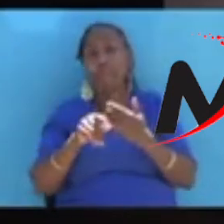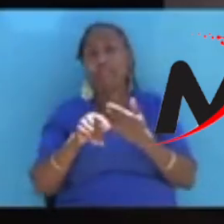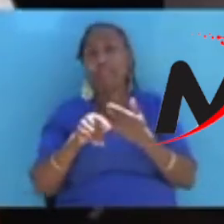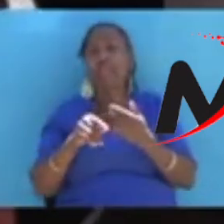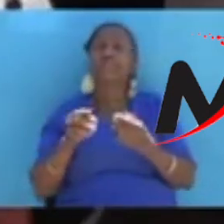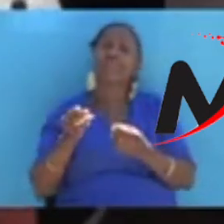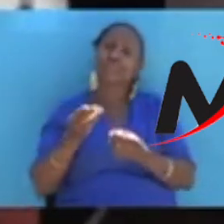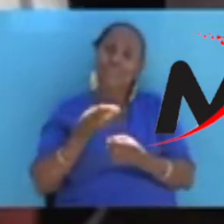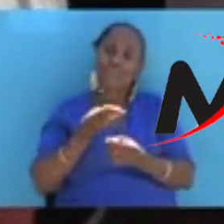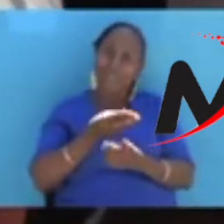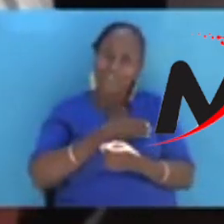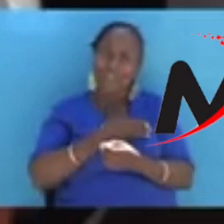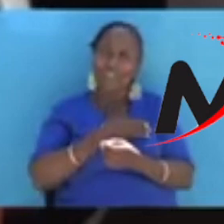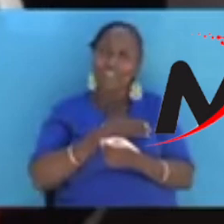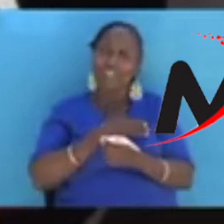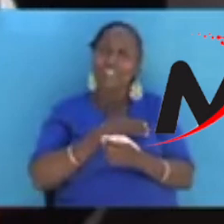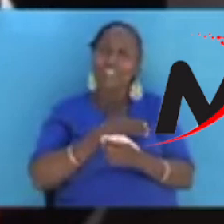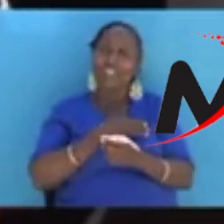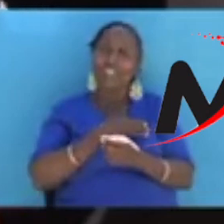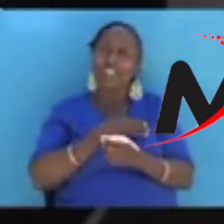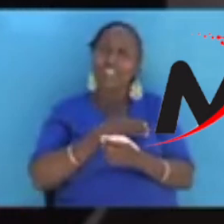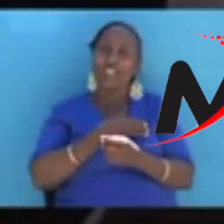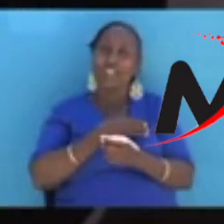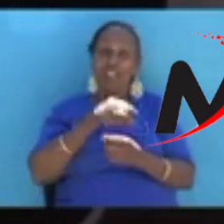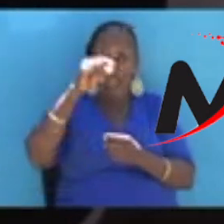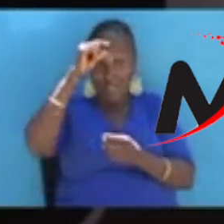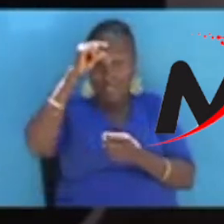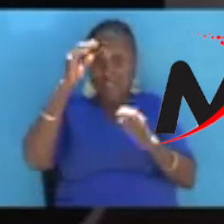sisi kama baraza la magavana